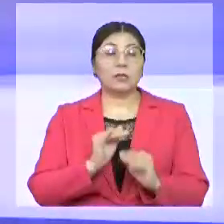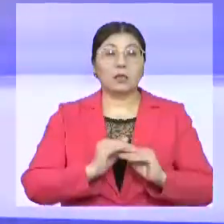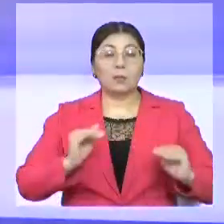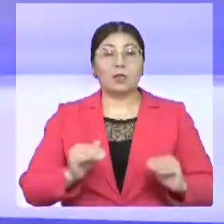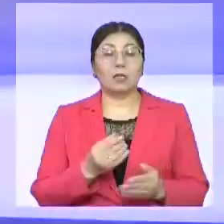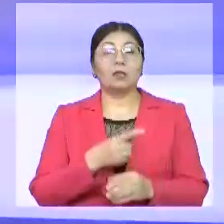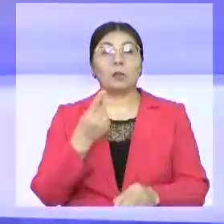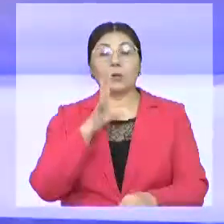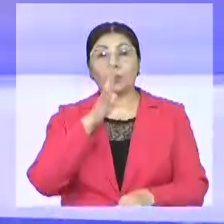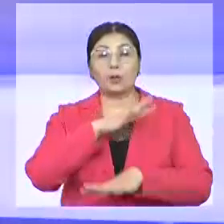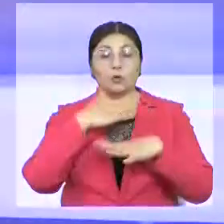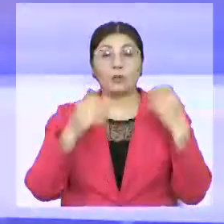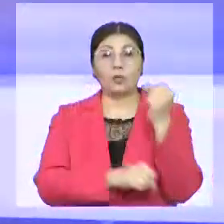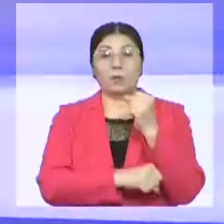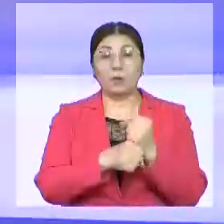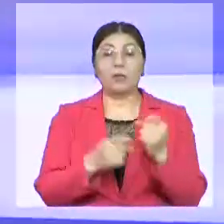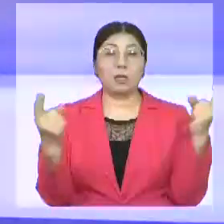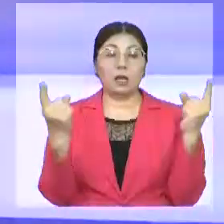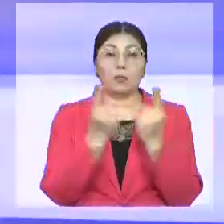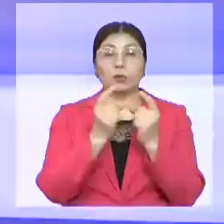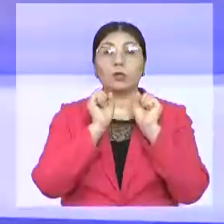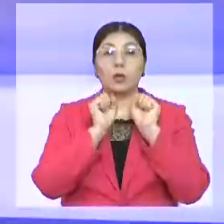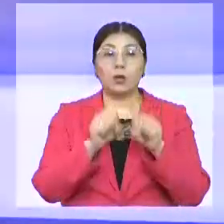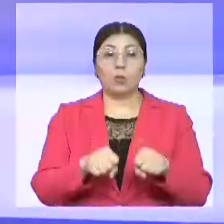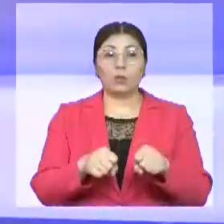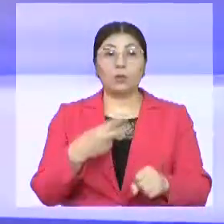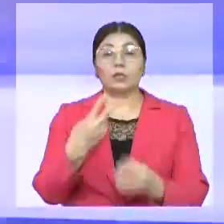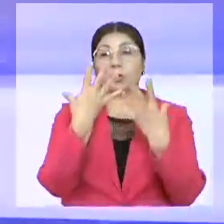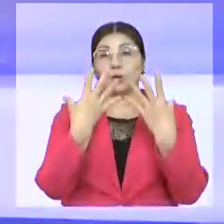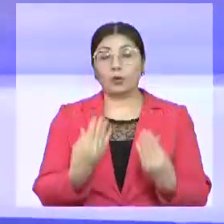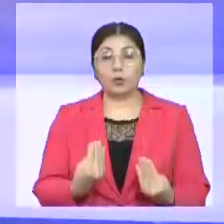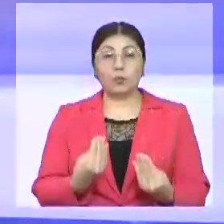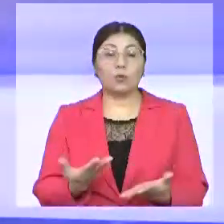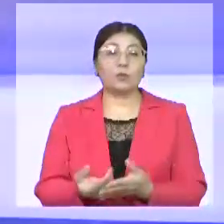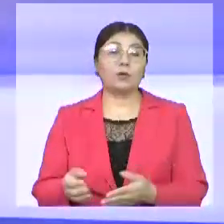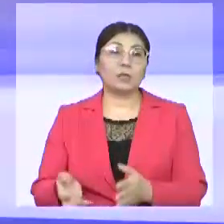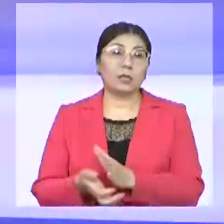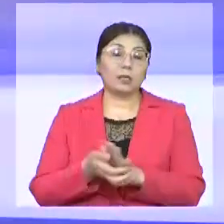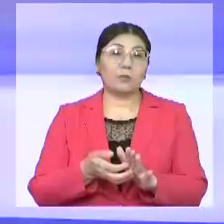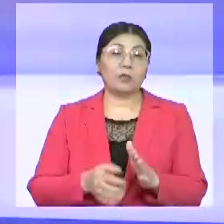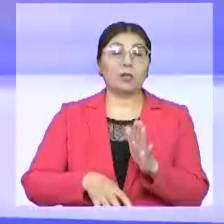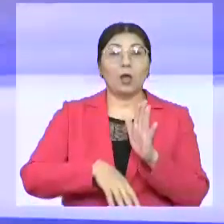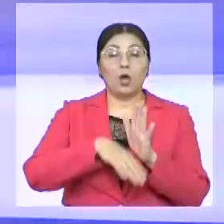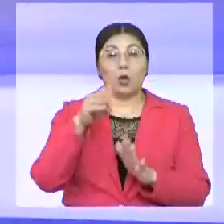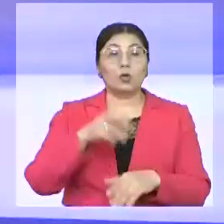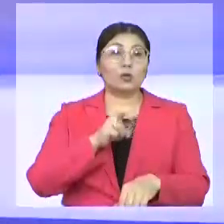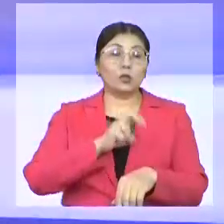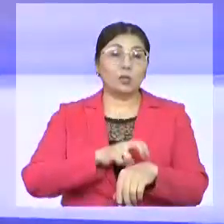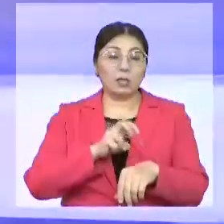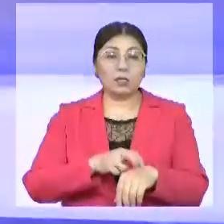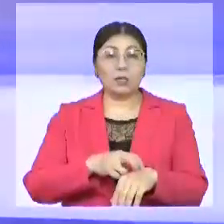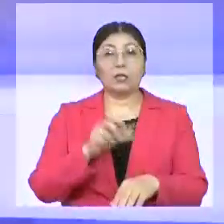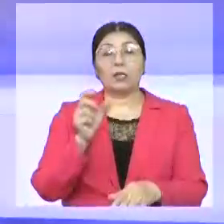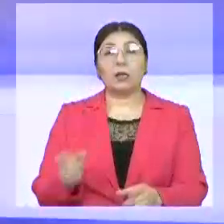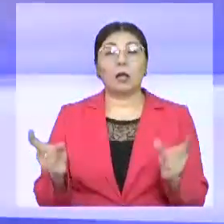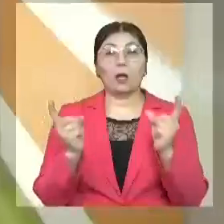мезетте бірнеше маманның қабылдауына кіруге мүмкіндік алды. Екі күн бойы емханаға келушілерді облыстың ең үздік профессор дәрігерлері қабылдайтын